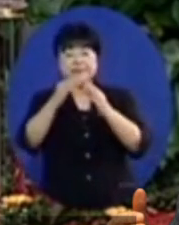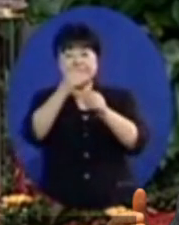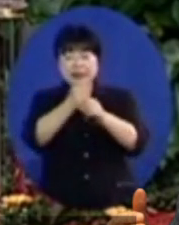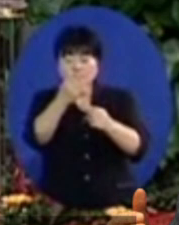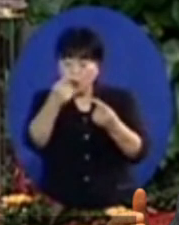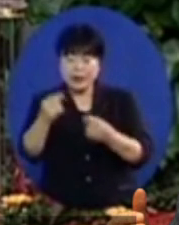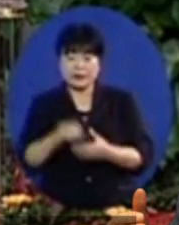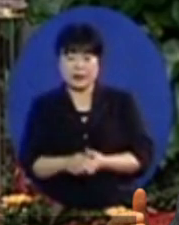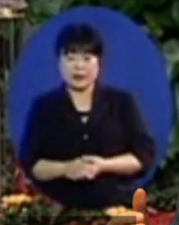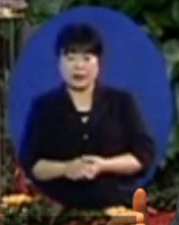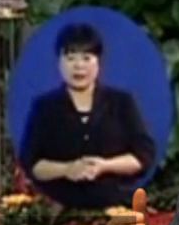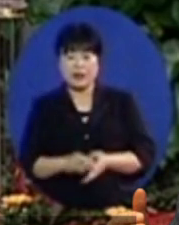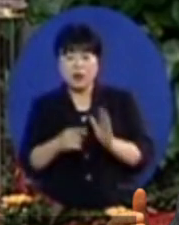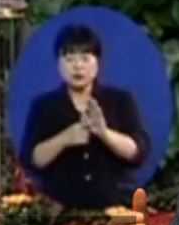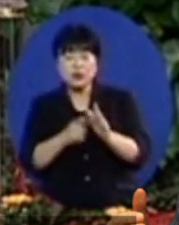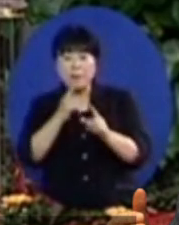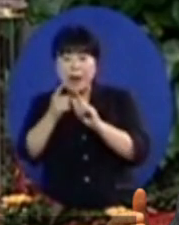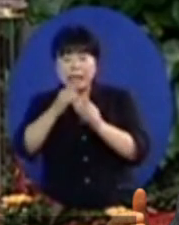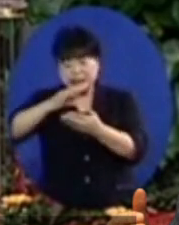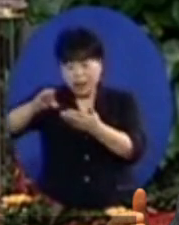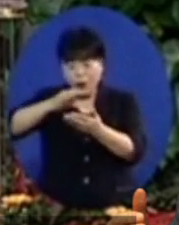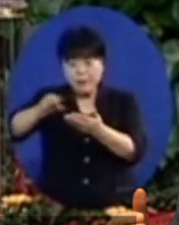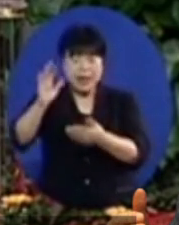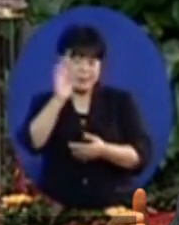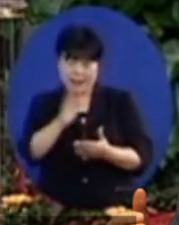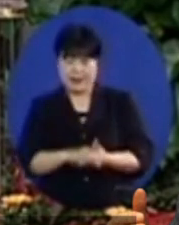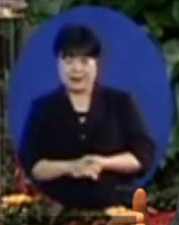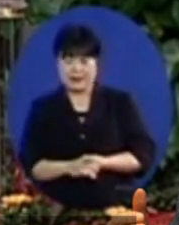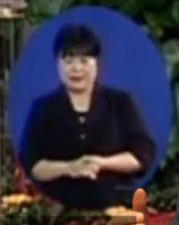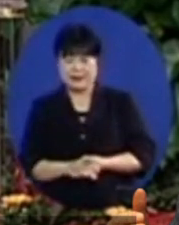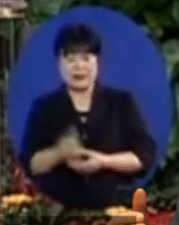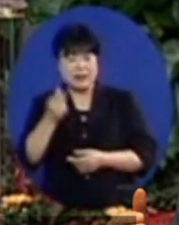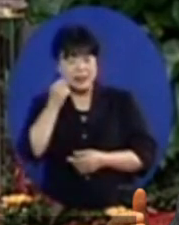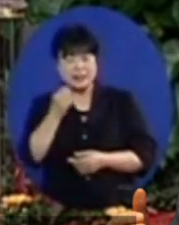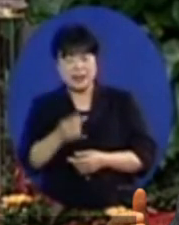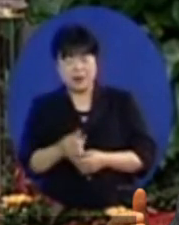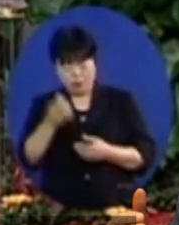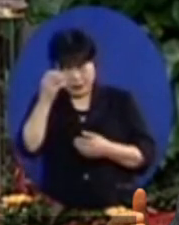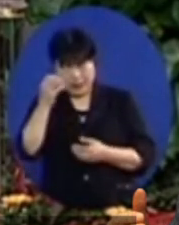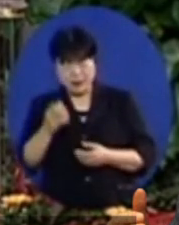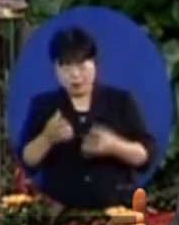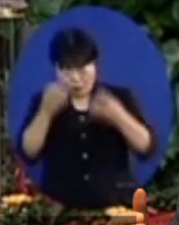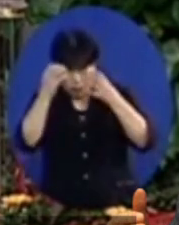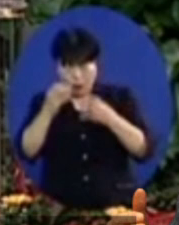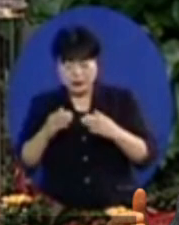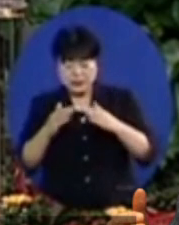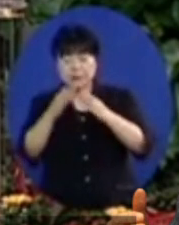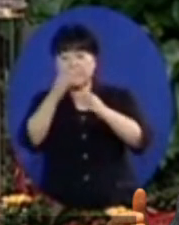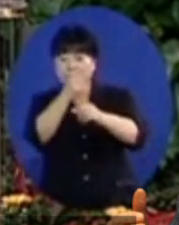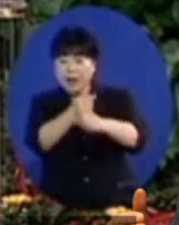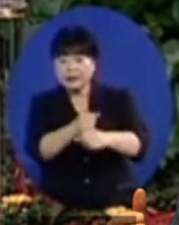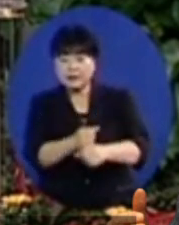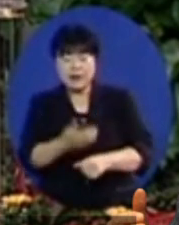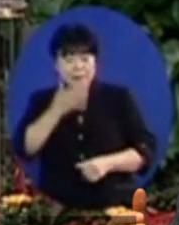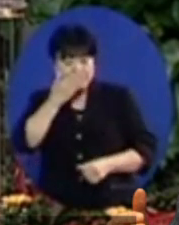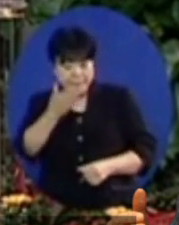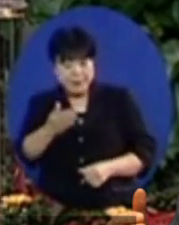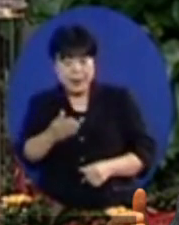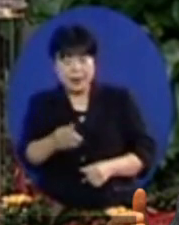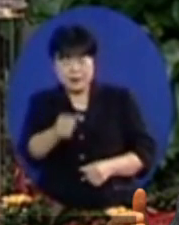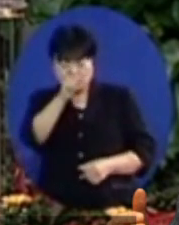말합니다. 부정적인 언어가 입에 밴 사람은 고통과 괴로움의 인생집을 지게 되고 긍정적인